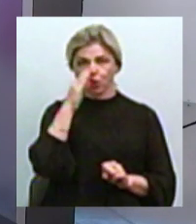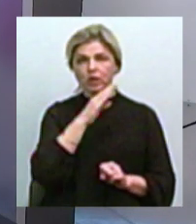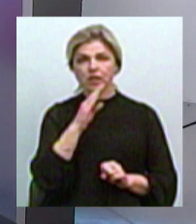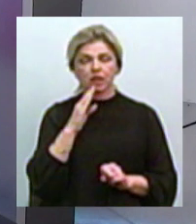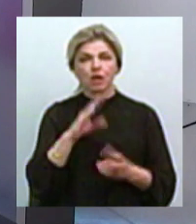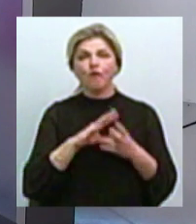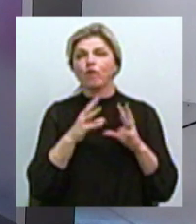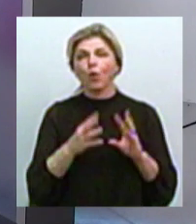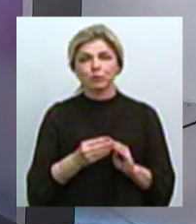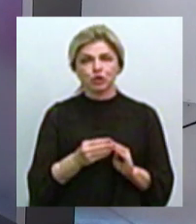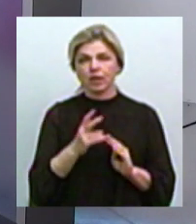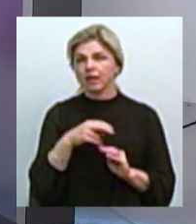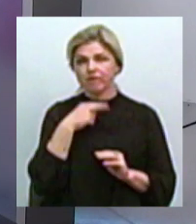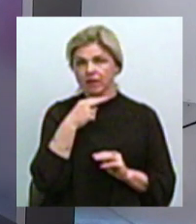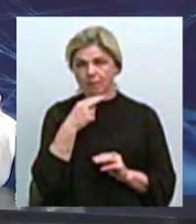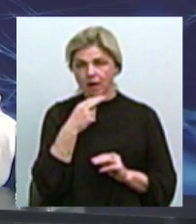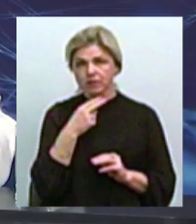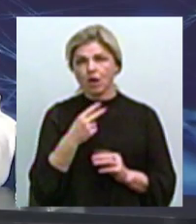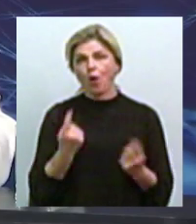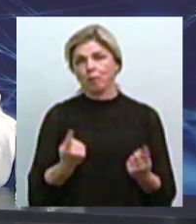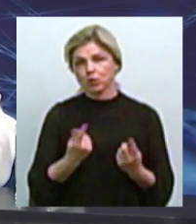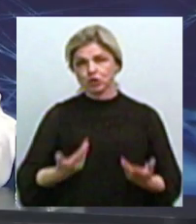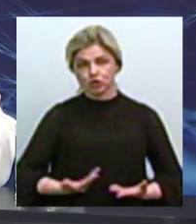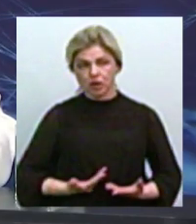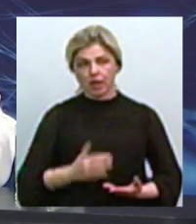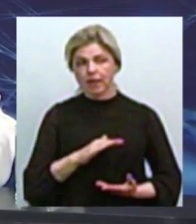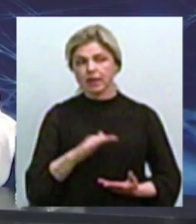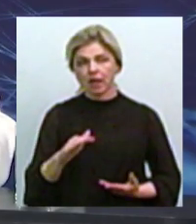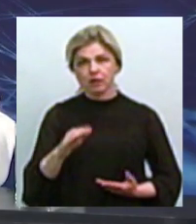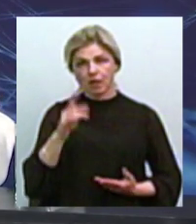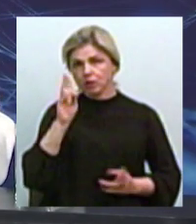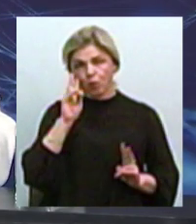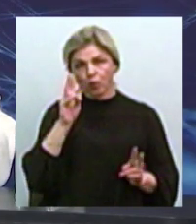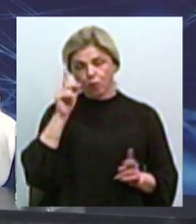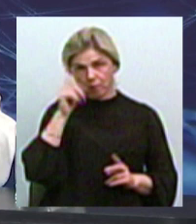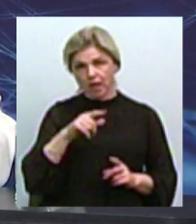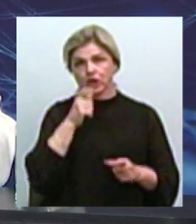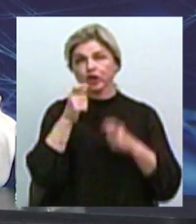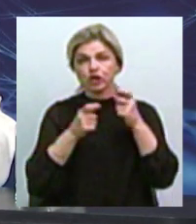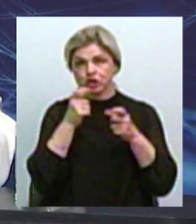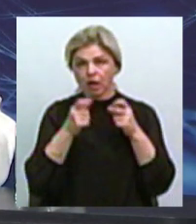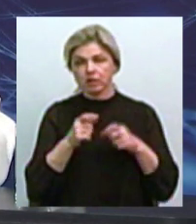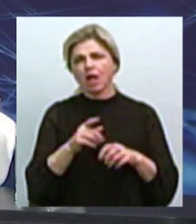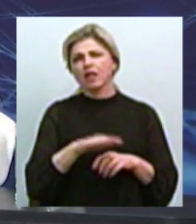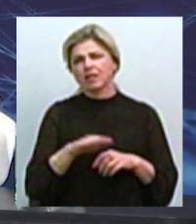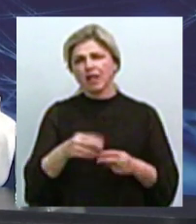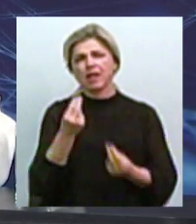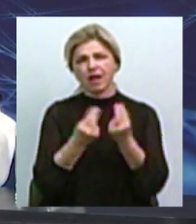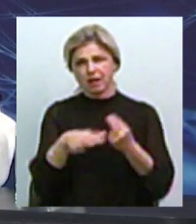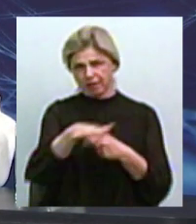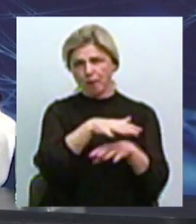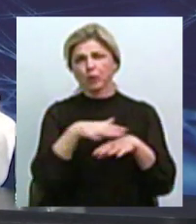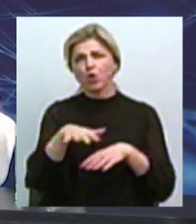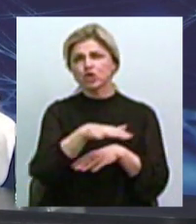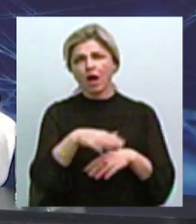не принимают во внимание в обычной жизни. Дети не умеют кричать. То есть они прекрасно орут на площадках, они прекрасно громко спорят с